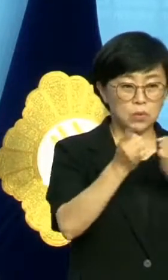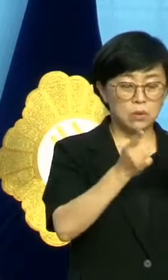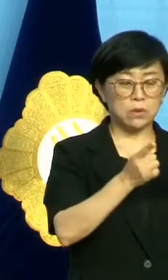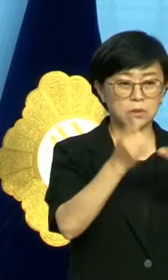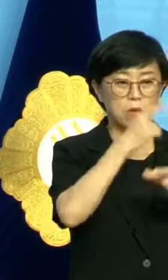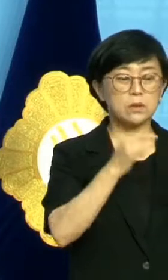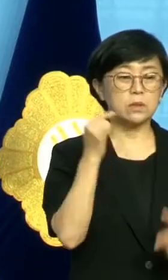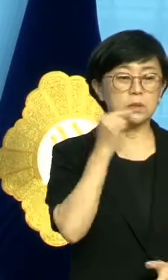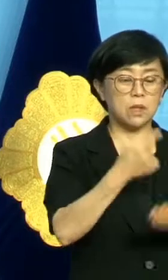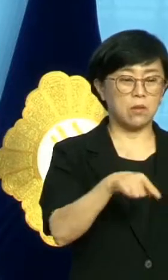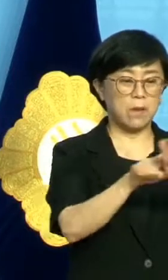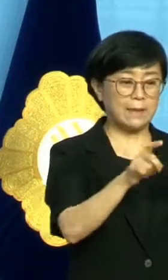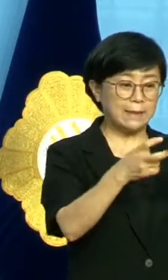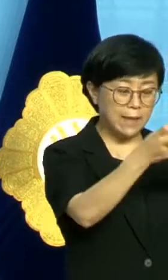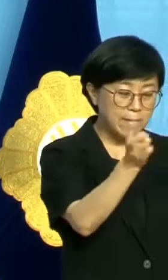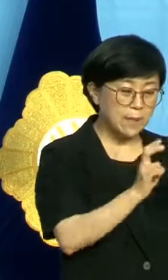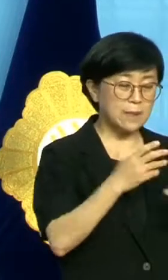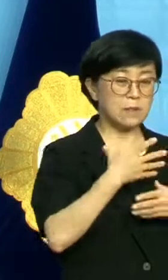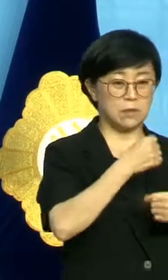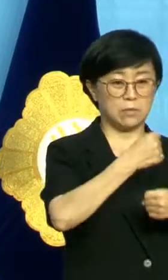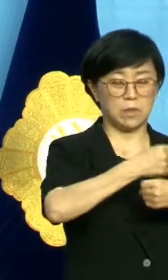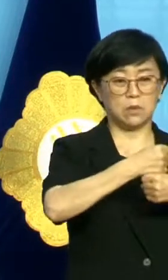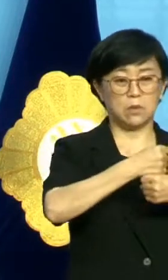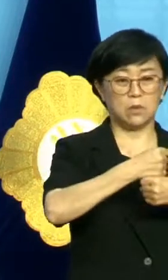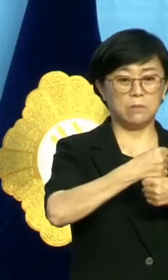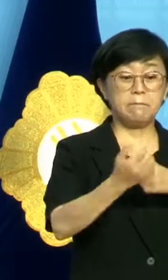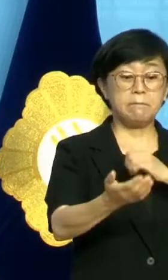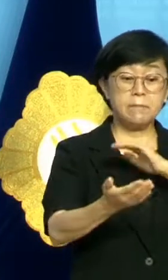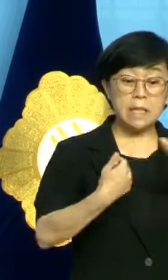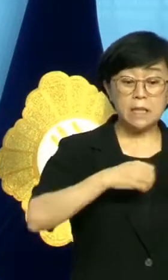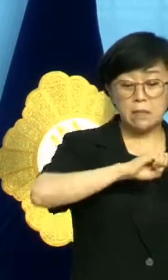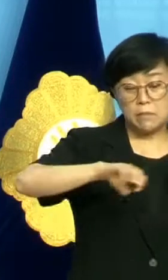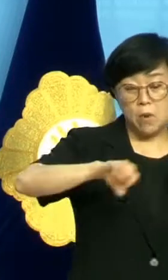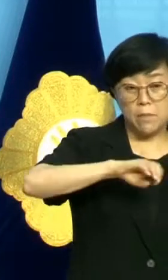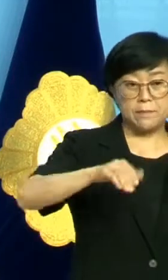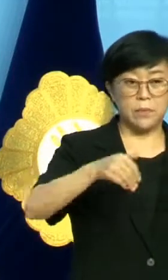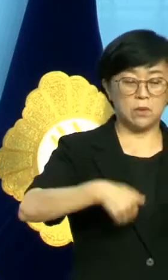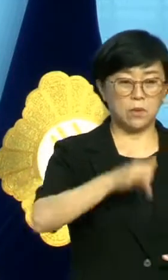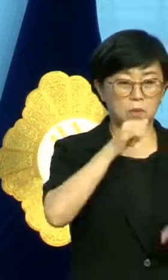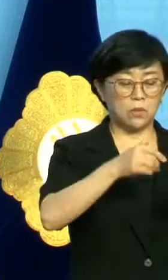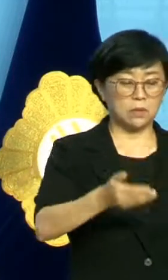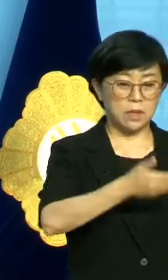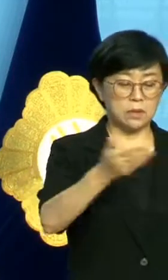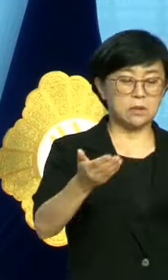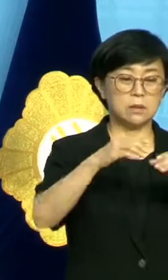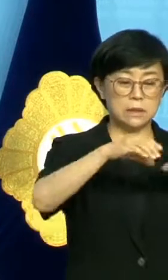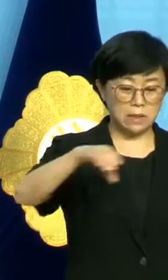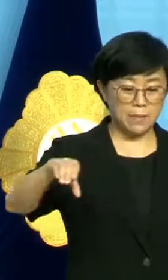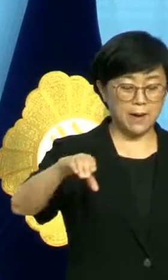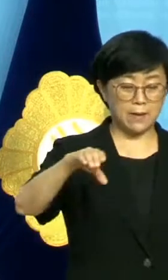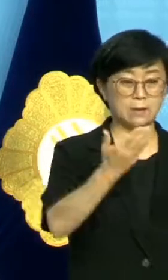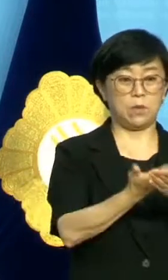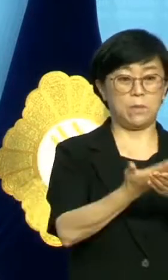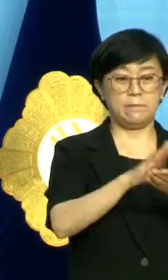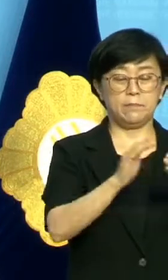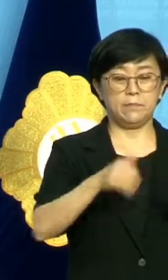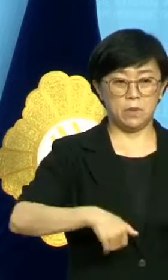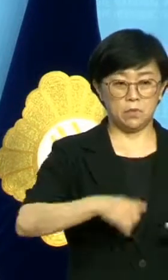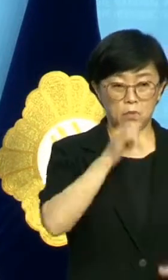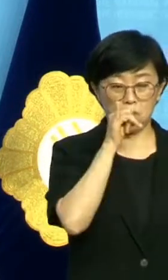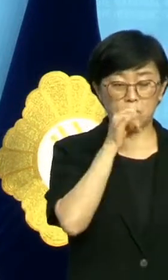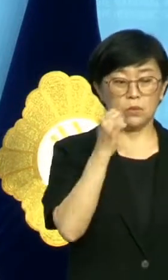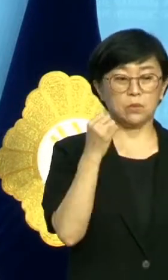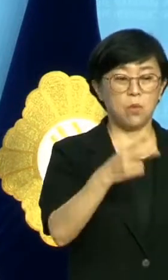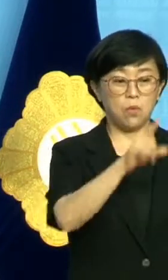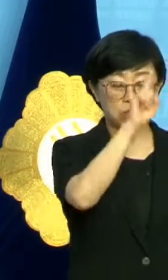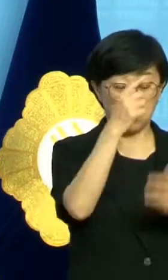댐 안정성과 강화 와 사전 방류 기술 마련 하천 제방 정비 조속 추진 하천 제방 관련